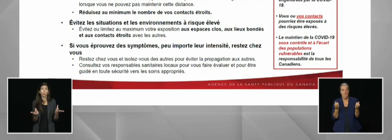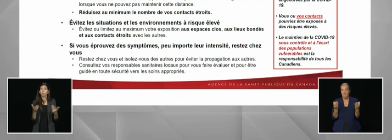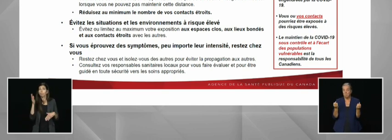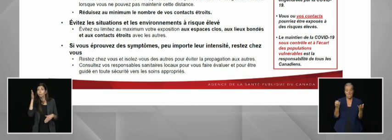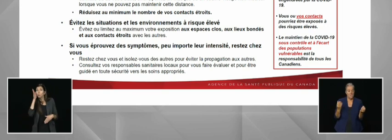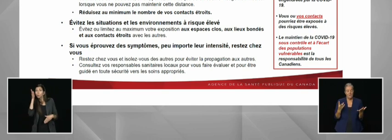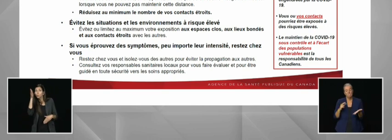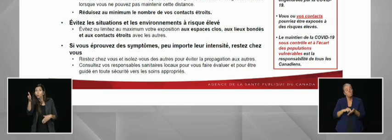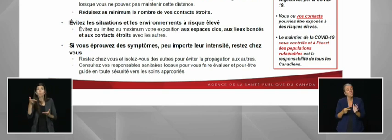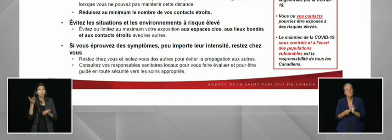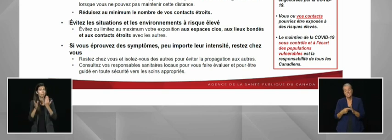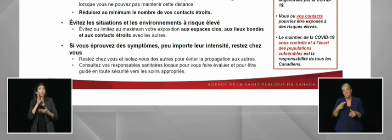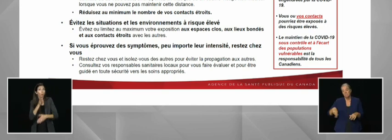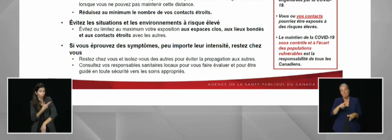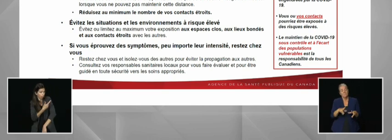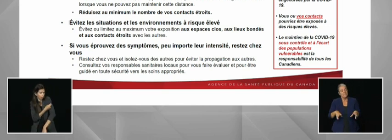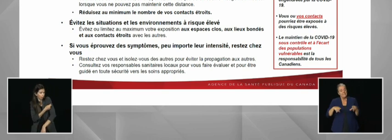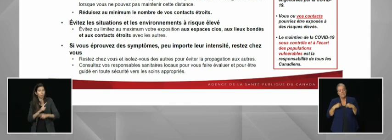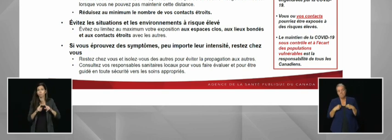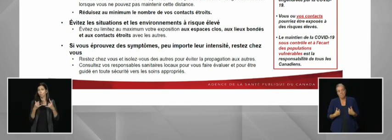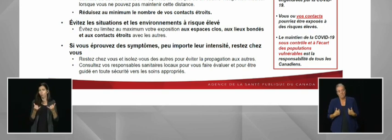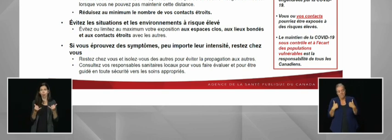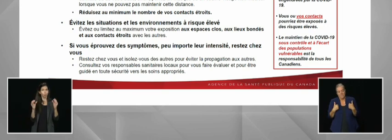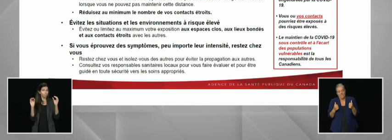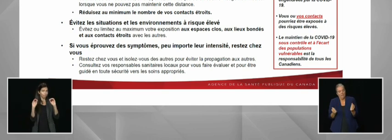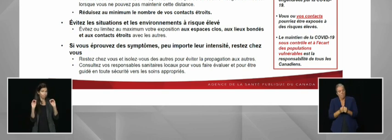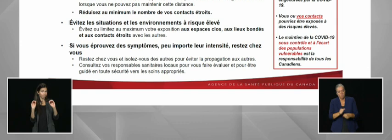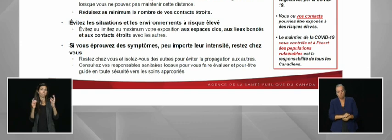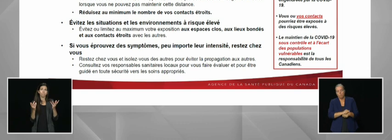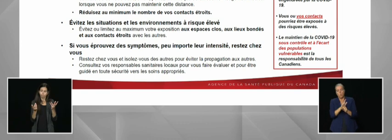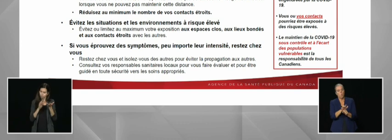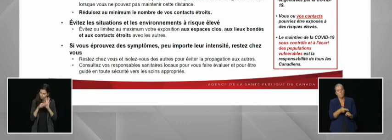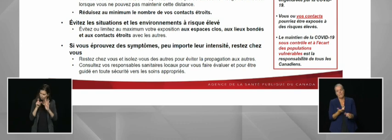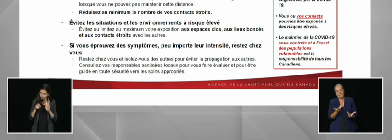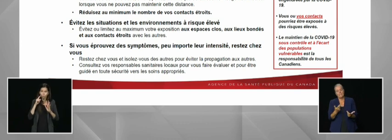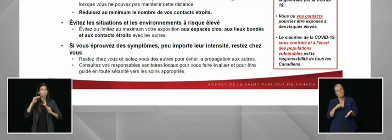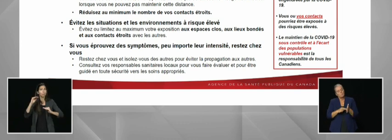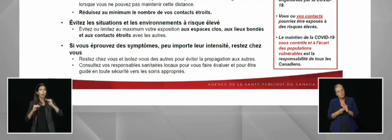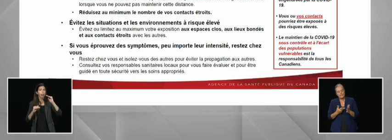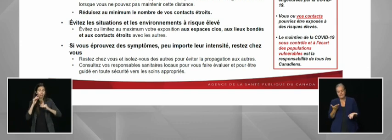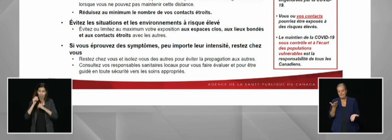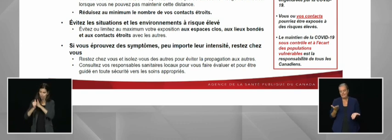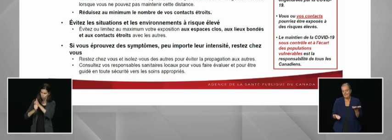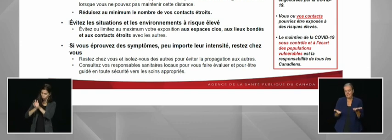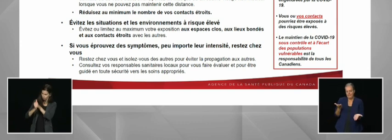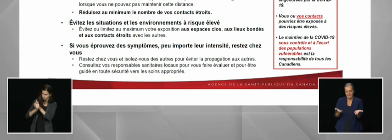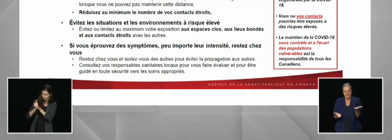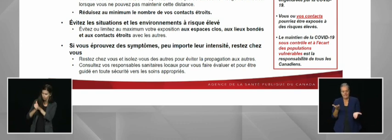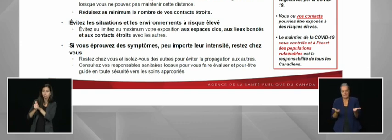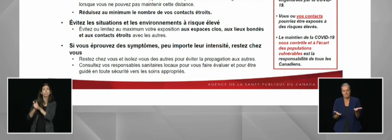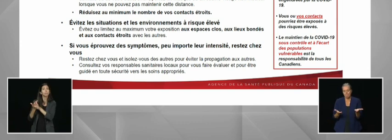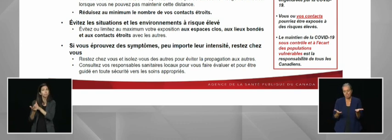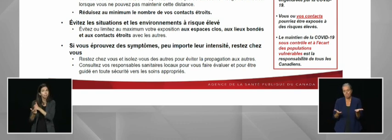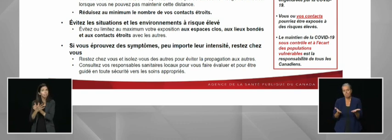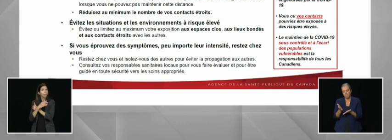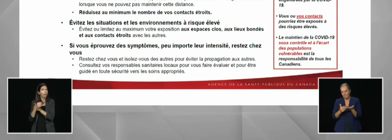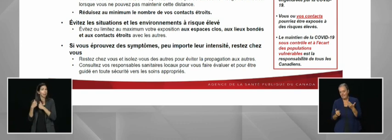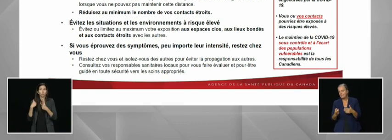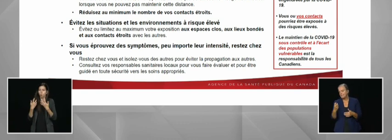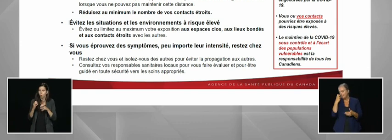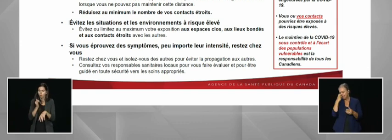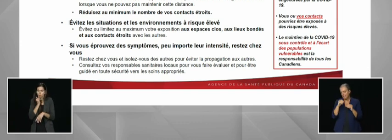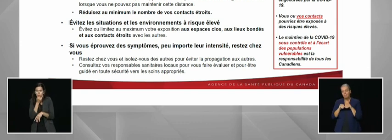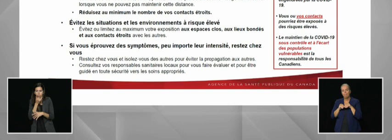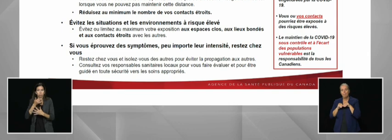en trouvant un équilibre entre les risques associés à la propagation de la COVID-19 et les conséquences